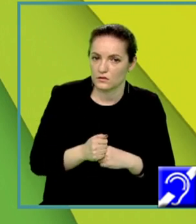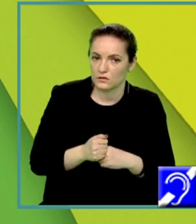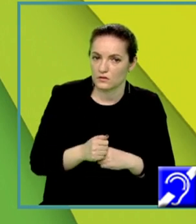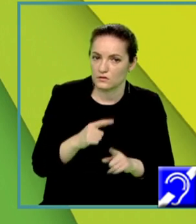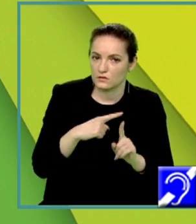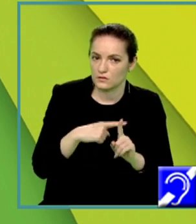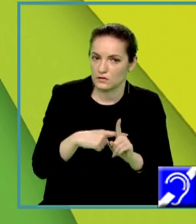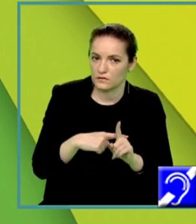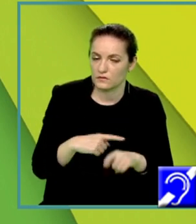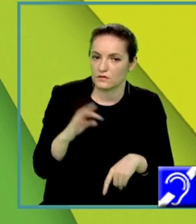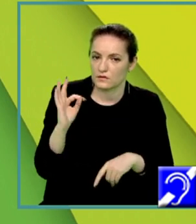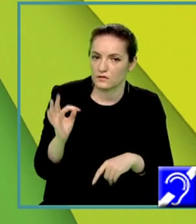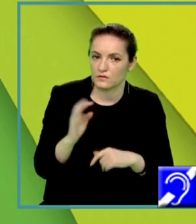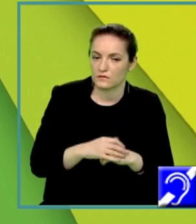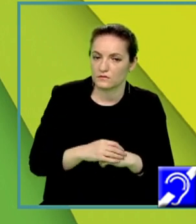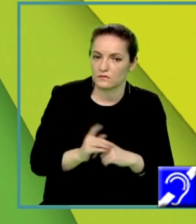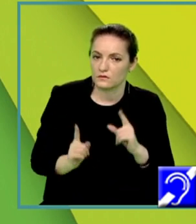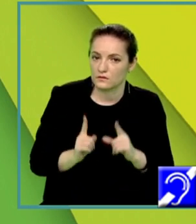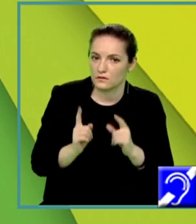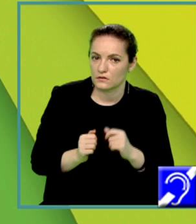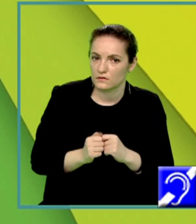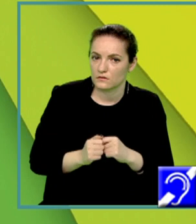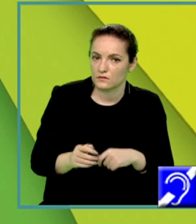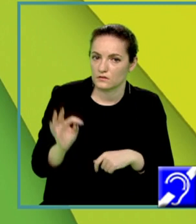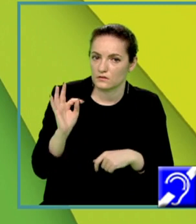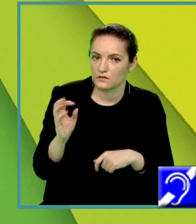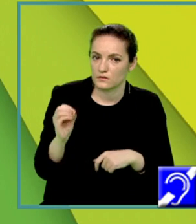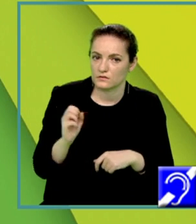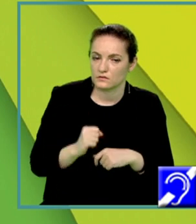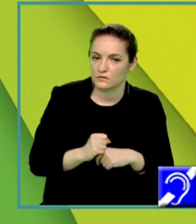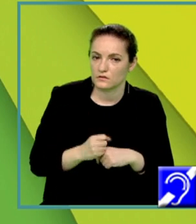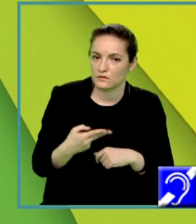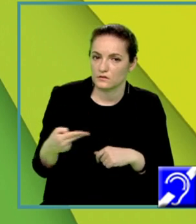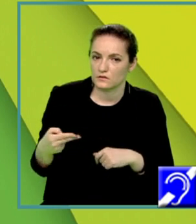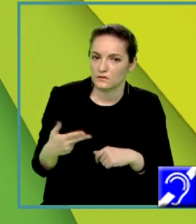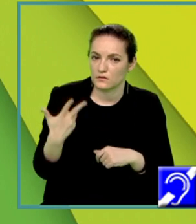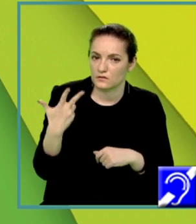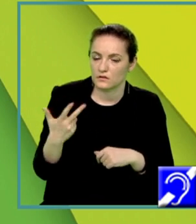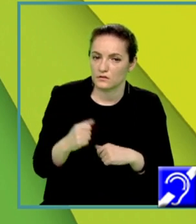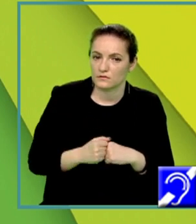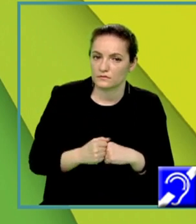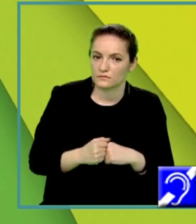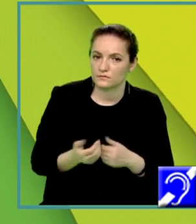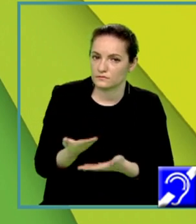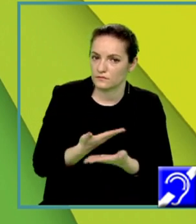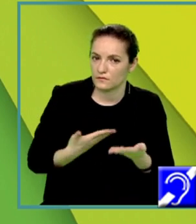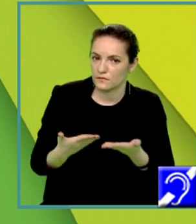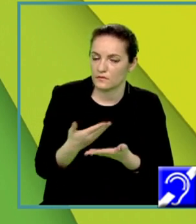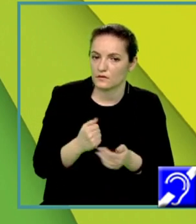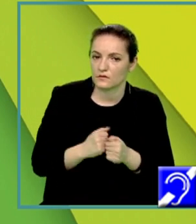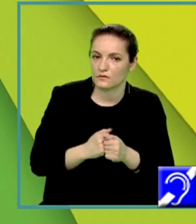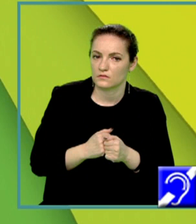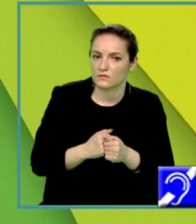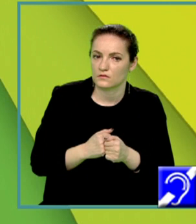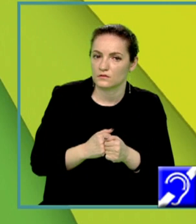graficul funcției f, dacă f de 0 egal 3. Înlocuind în